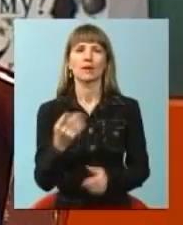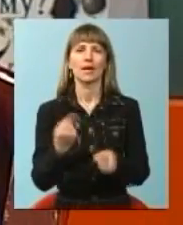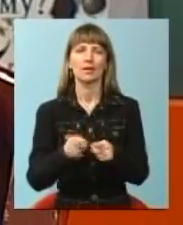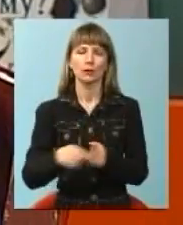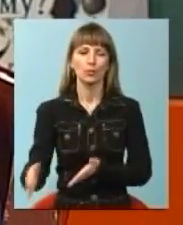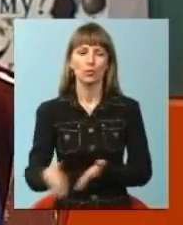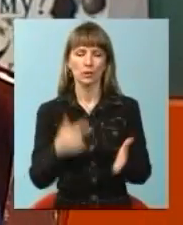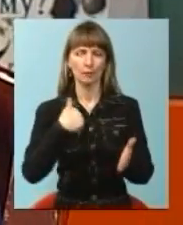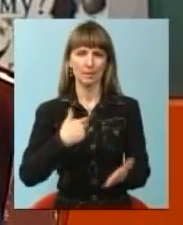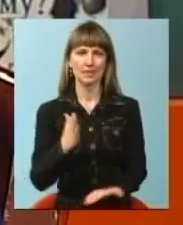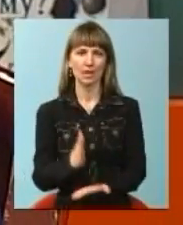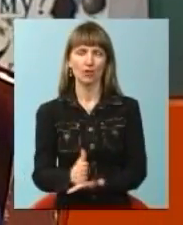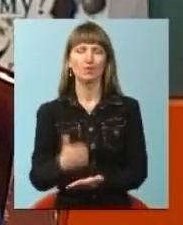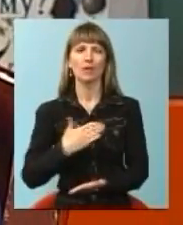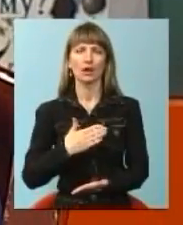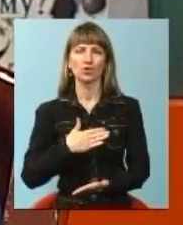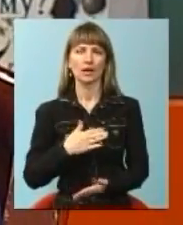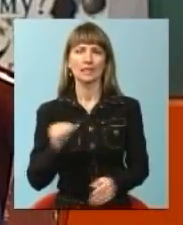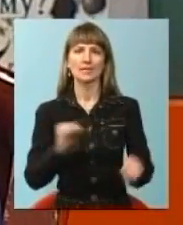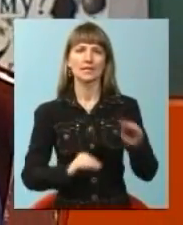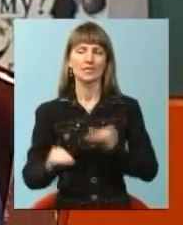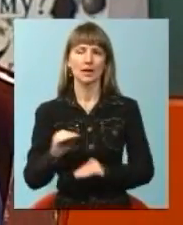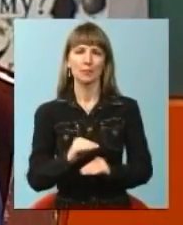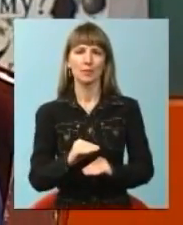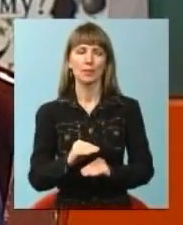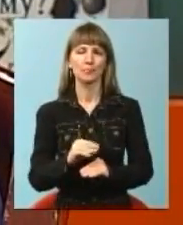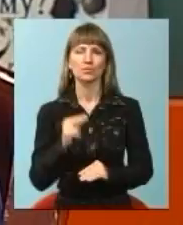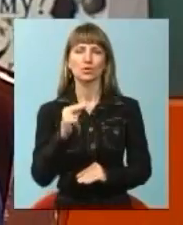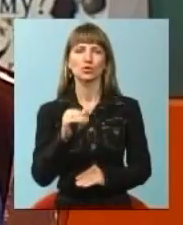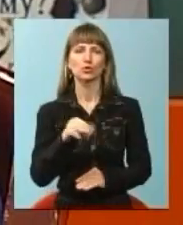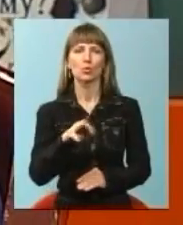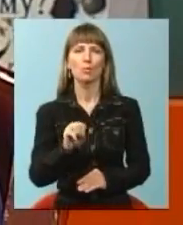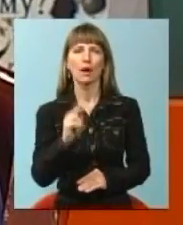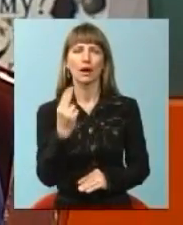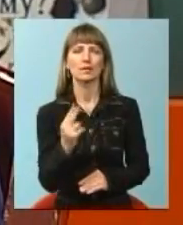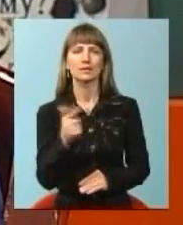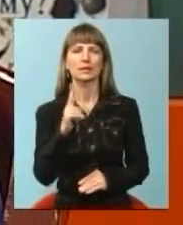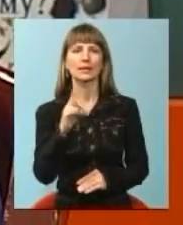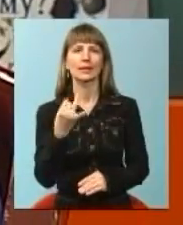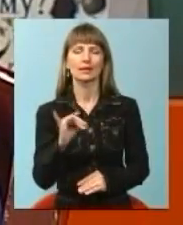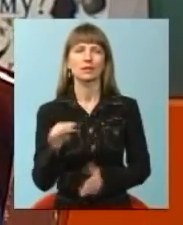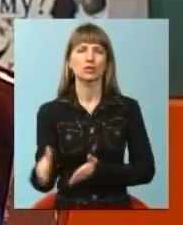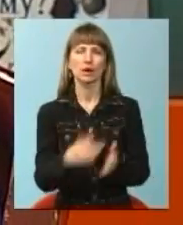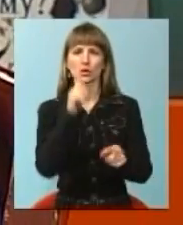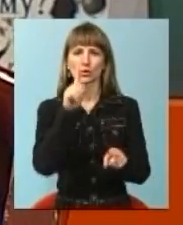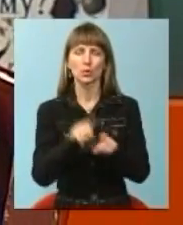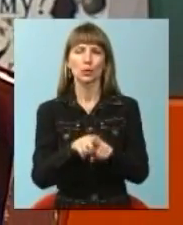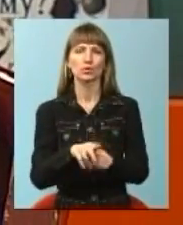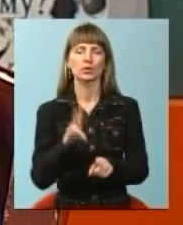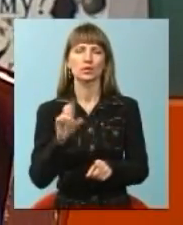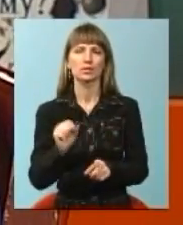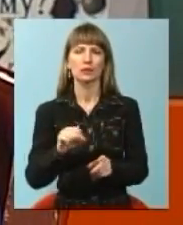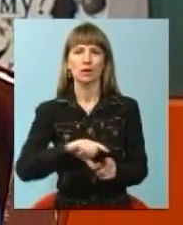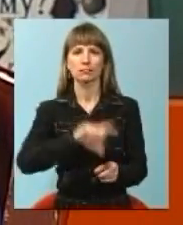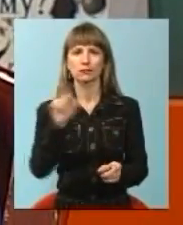ми знаходимось, наша система. Чумацький шлях схожий на сюрикен, тому що він